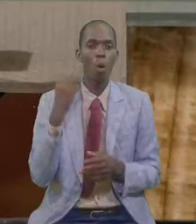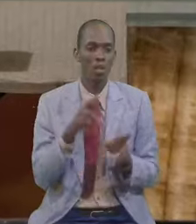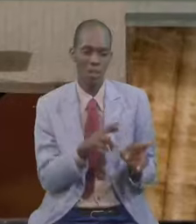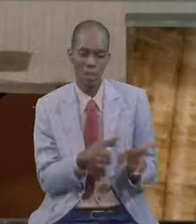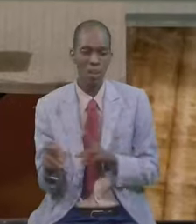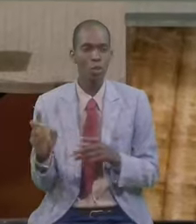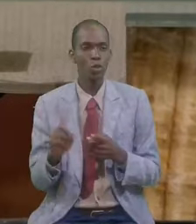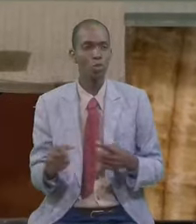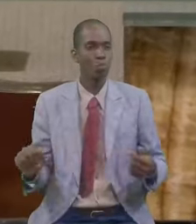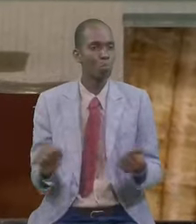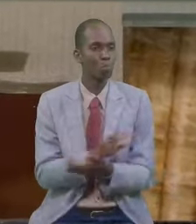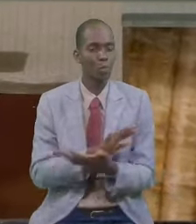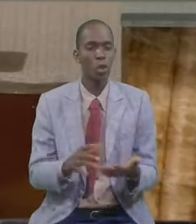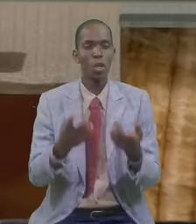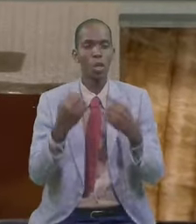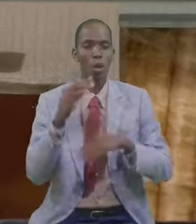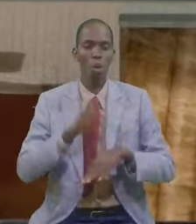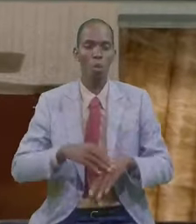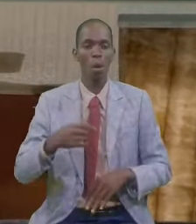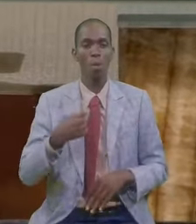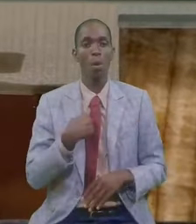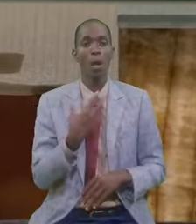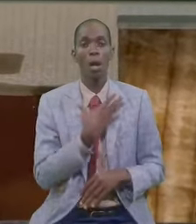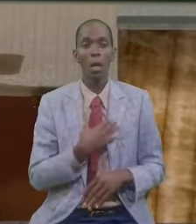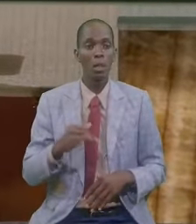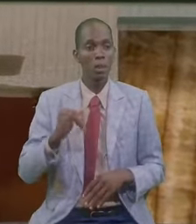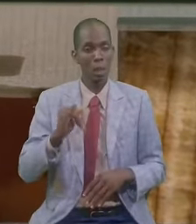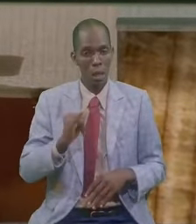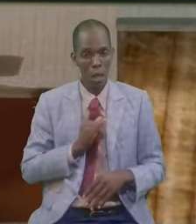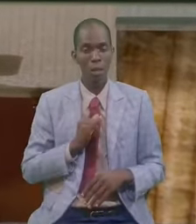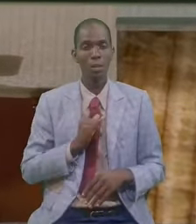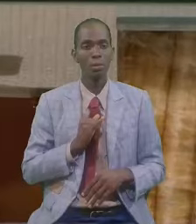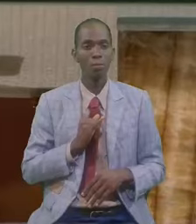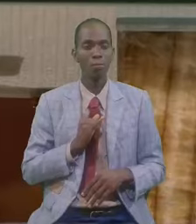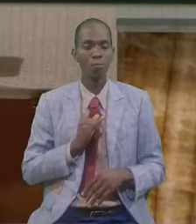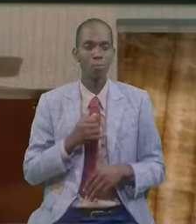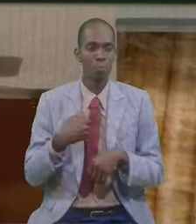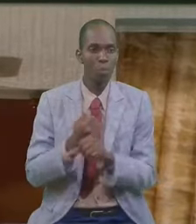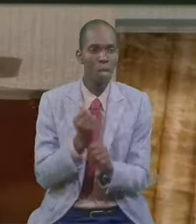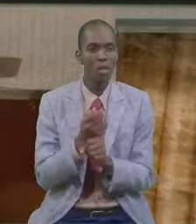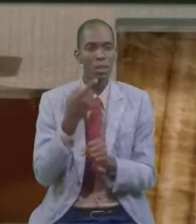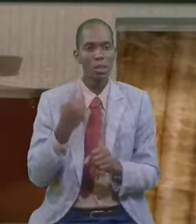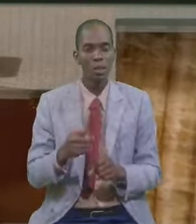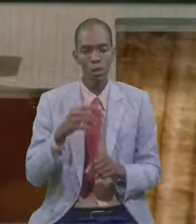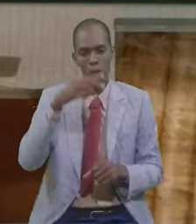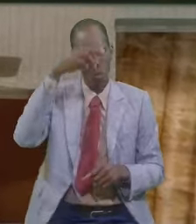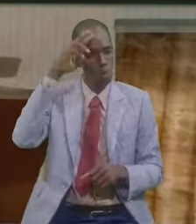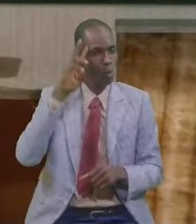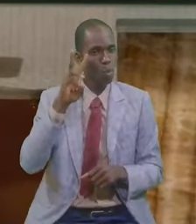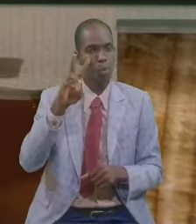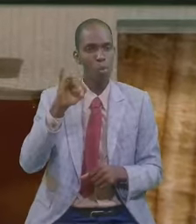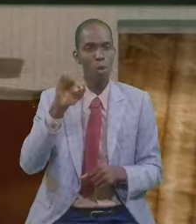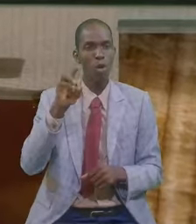venait sur moi. Je remplissais de joie le cœur de